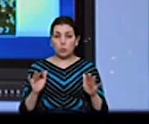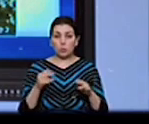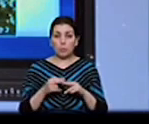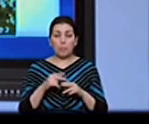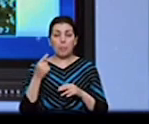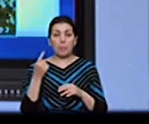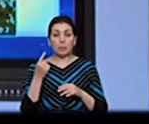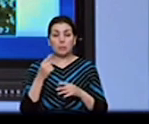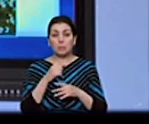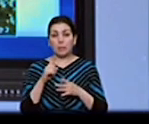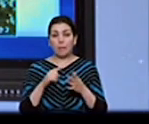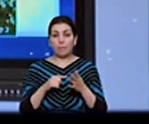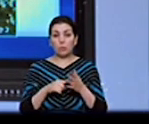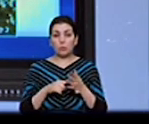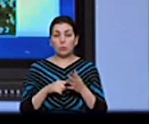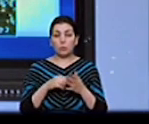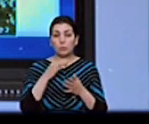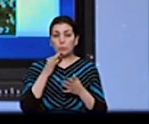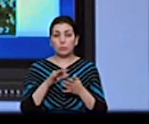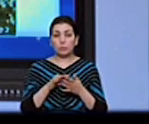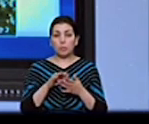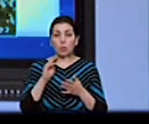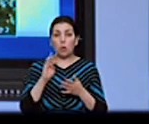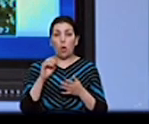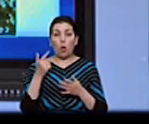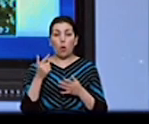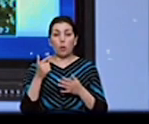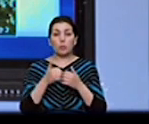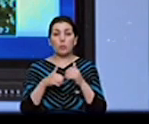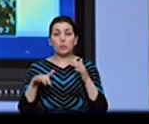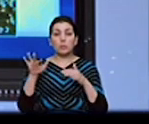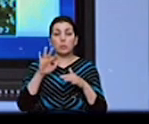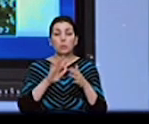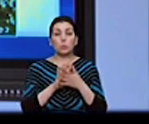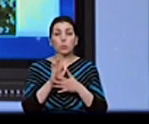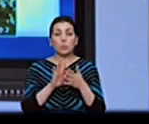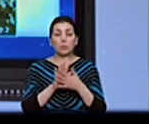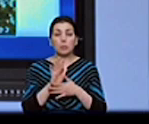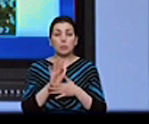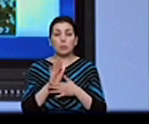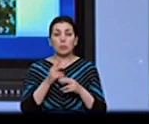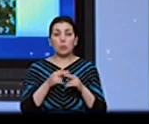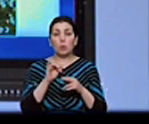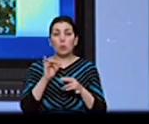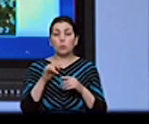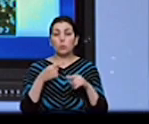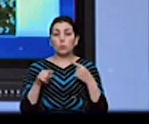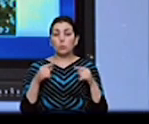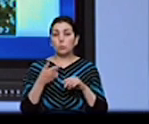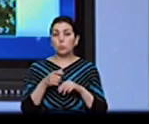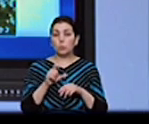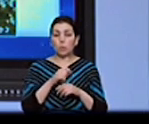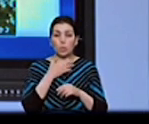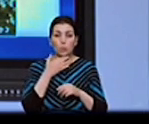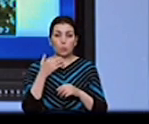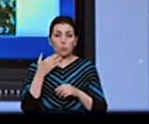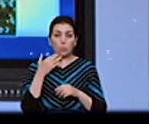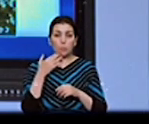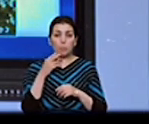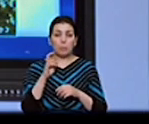demak, birinchi savolimizga javoblar. Tog' yonbag'rlarida o'sadigan o'simliklar, ularning turi juda ham ko'p